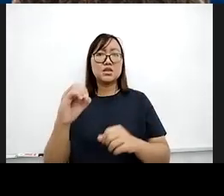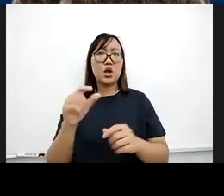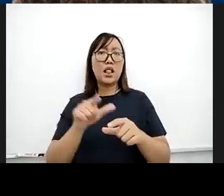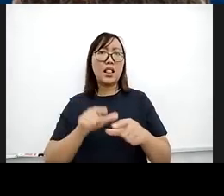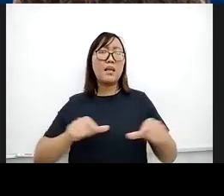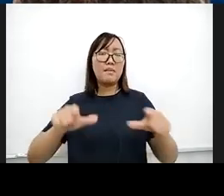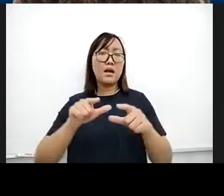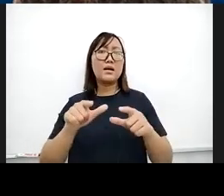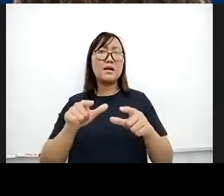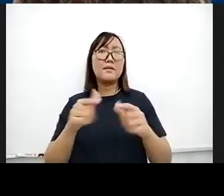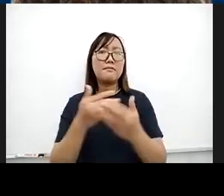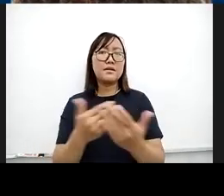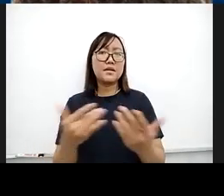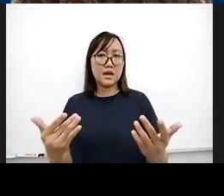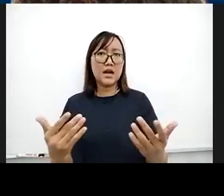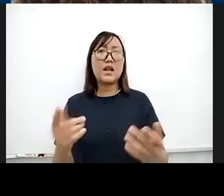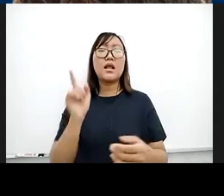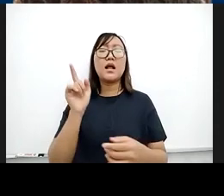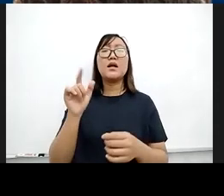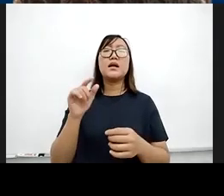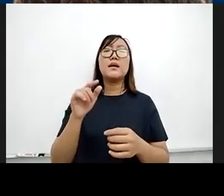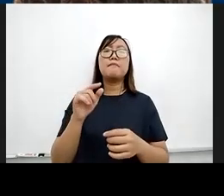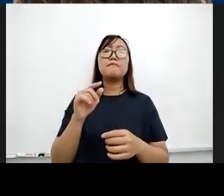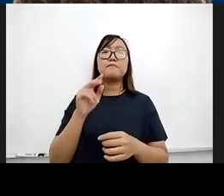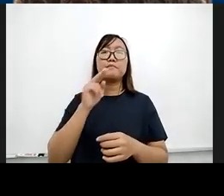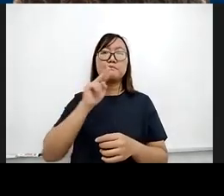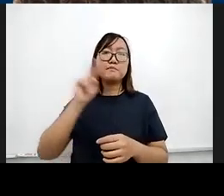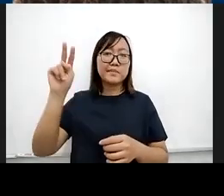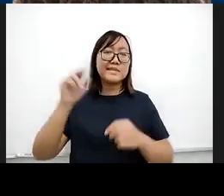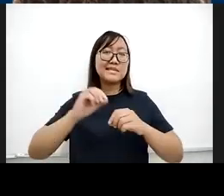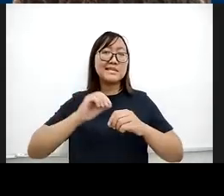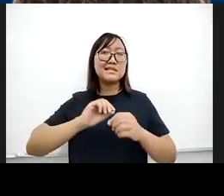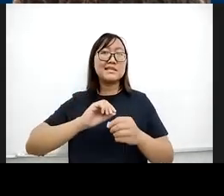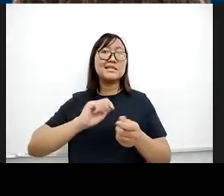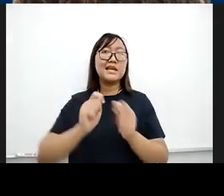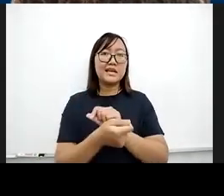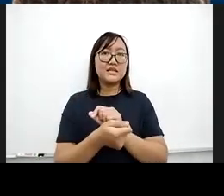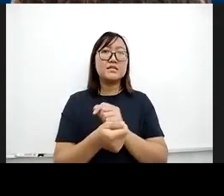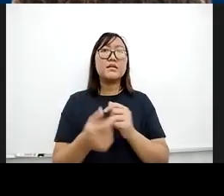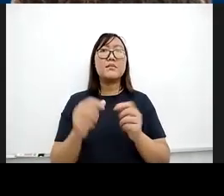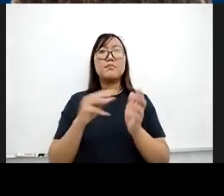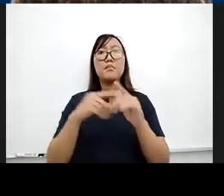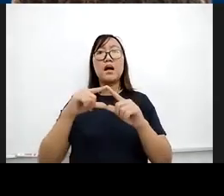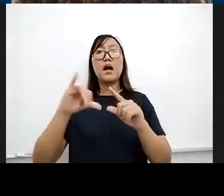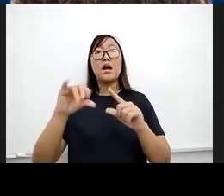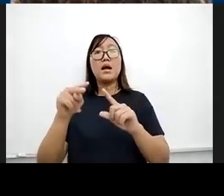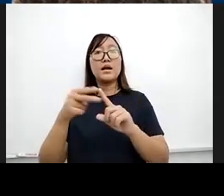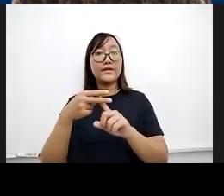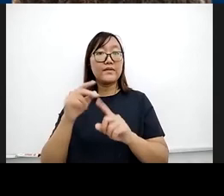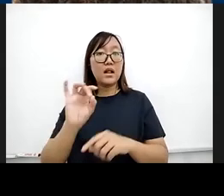sipil termasuk dengan bis Jane Maarif dan sebagainya a